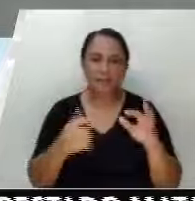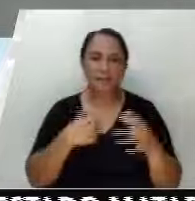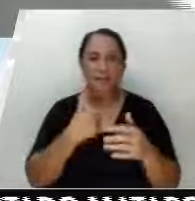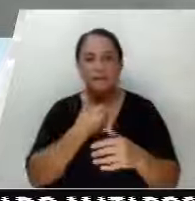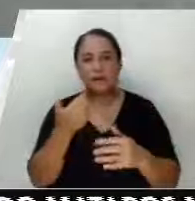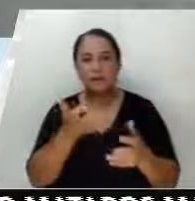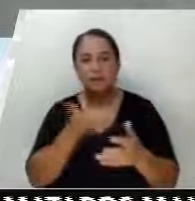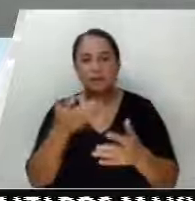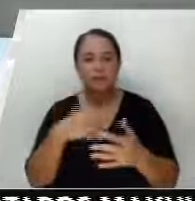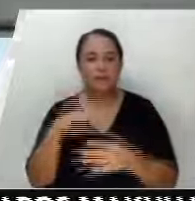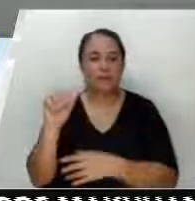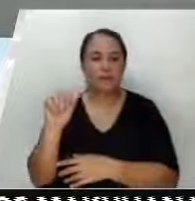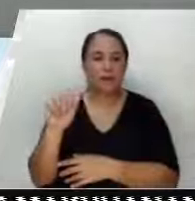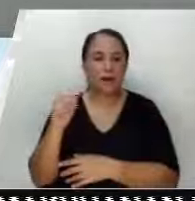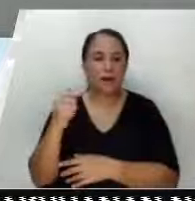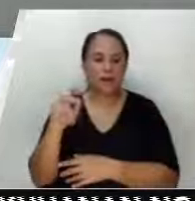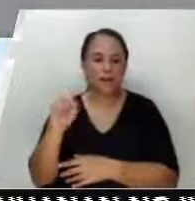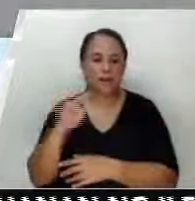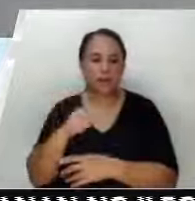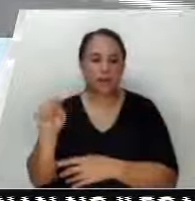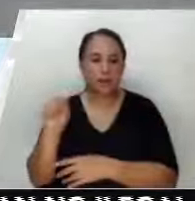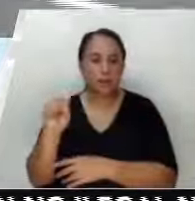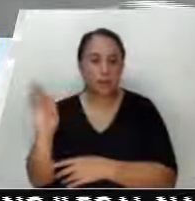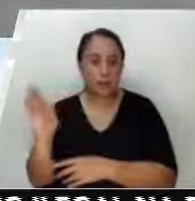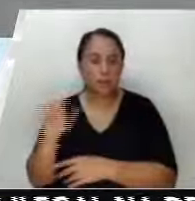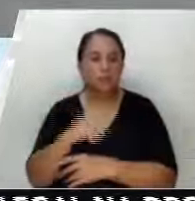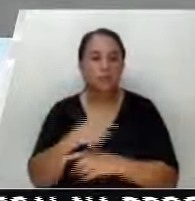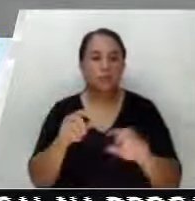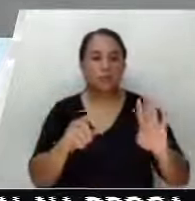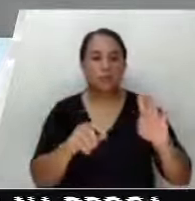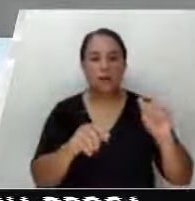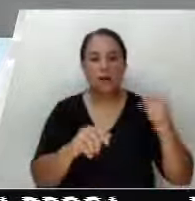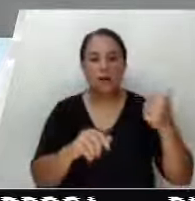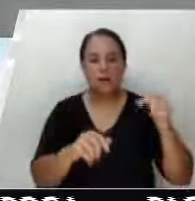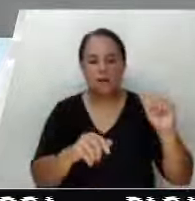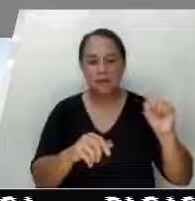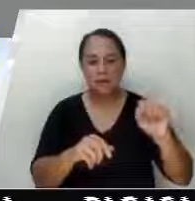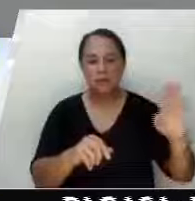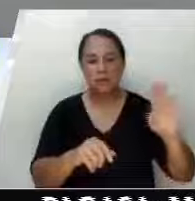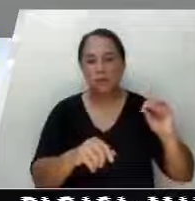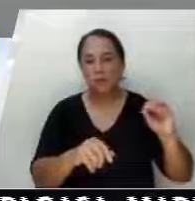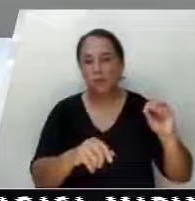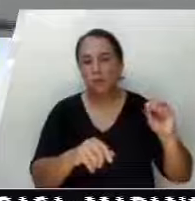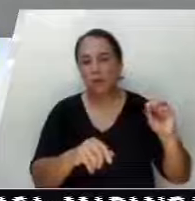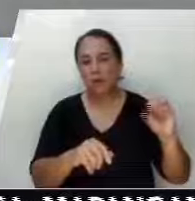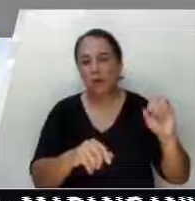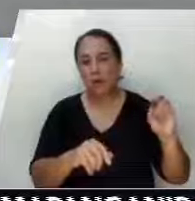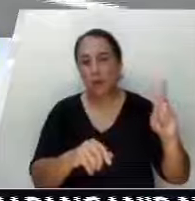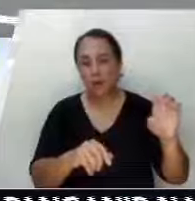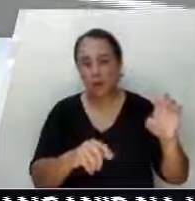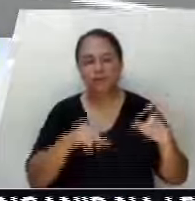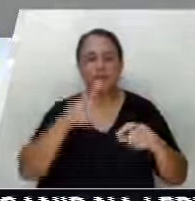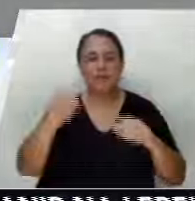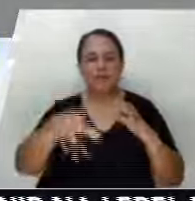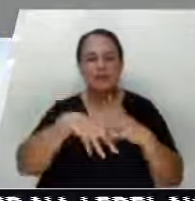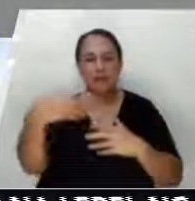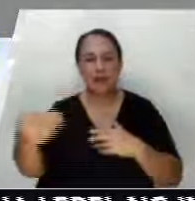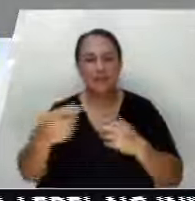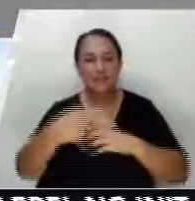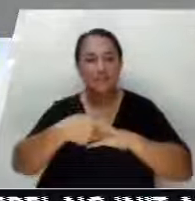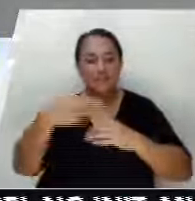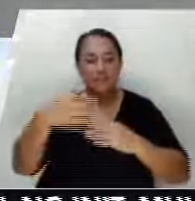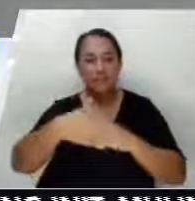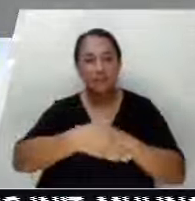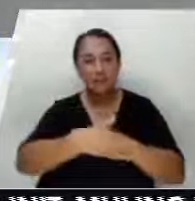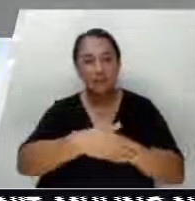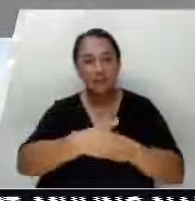pa San Fernando at Balagtas pa Bocaue para mas mabilis na makalabas ng Bocaue Toll Plaza. Para iwas